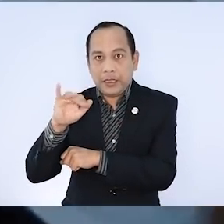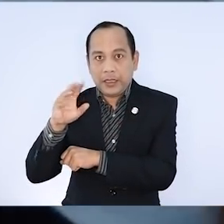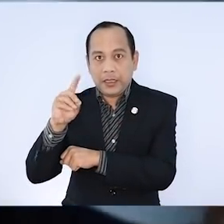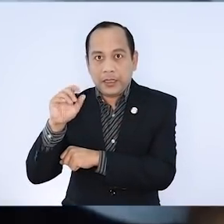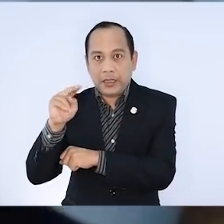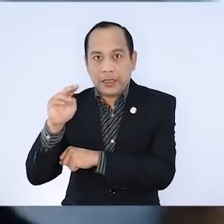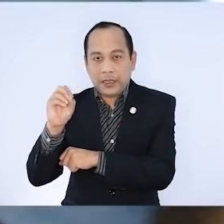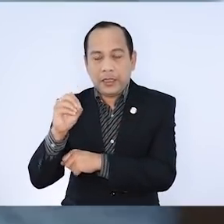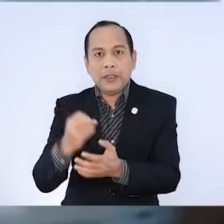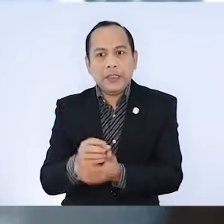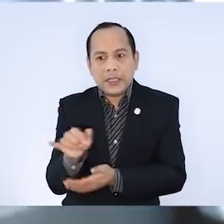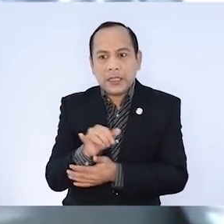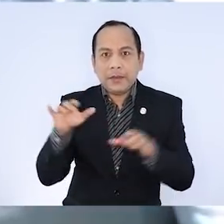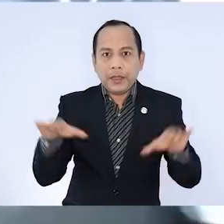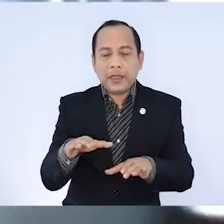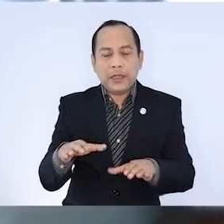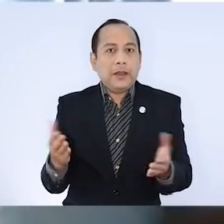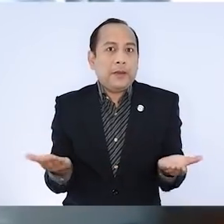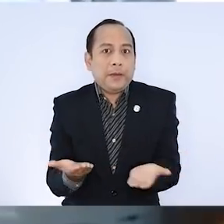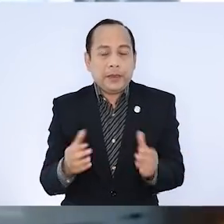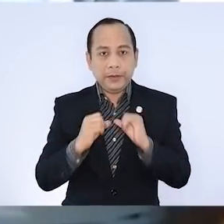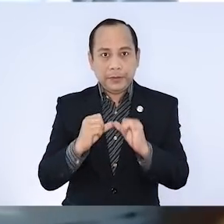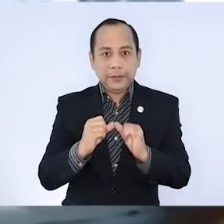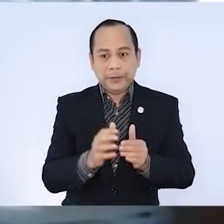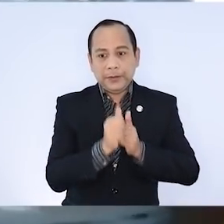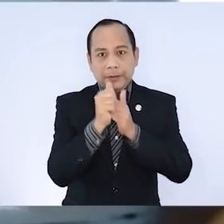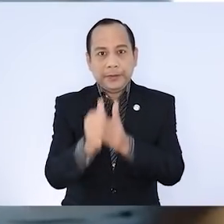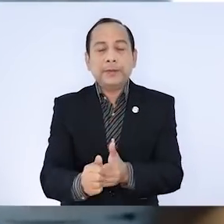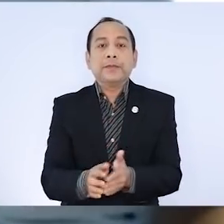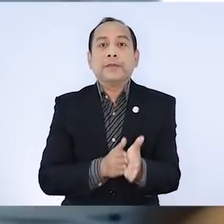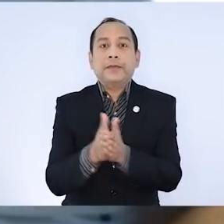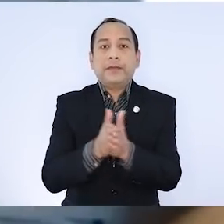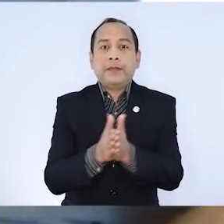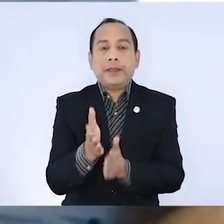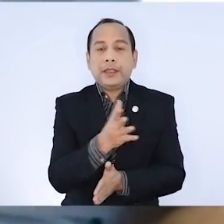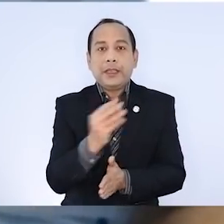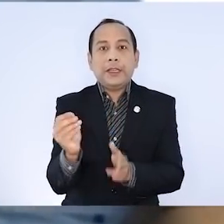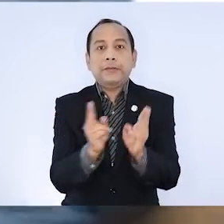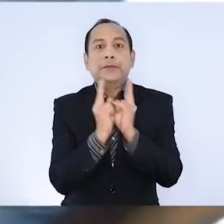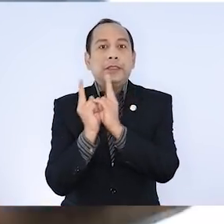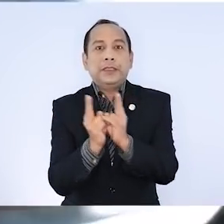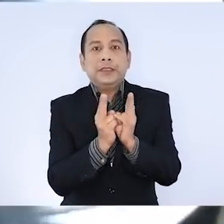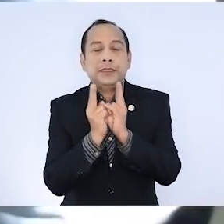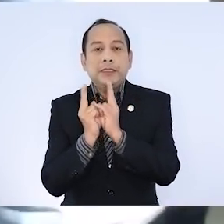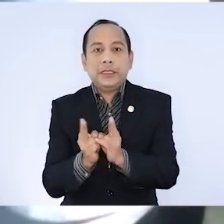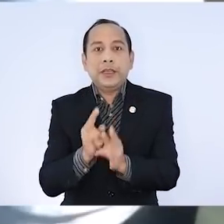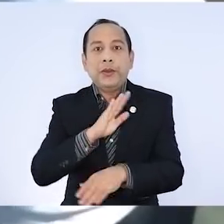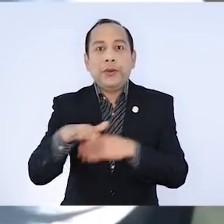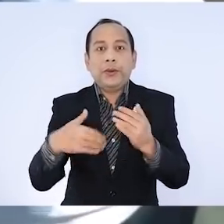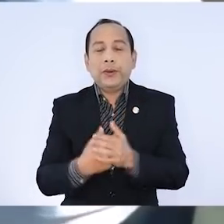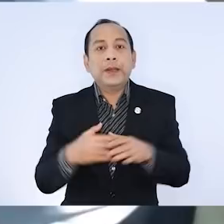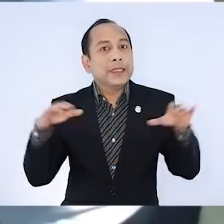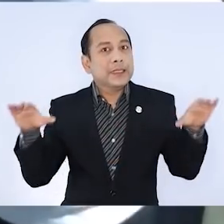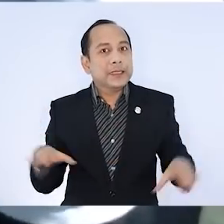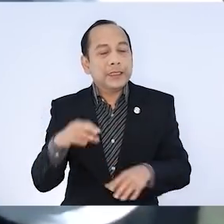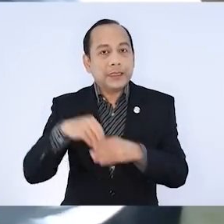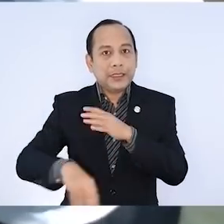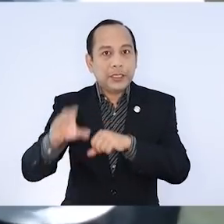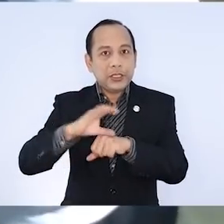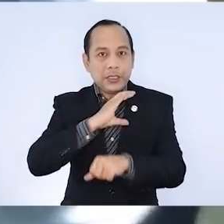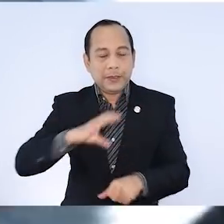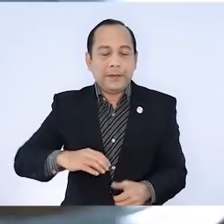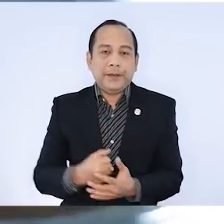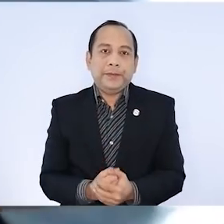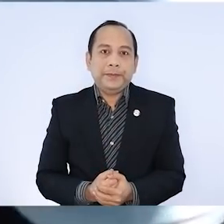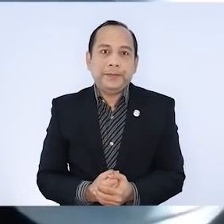ganitong mga aktibidad kung saan patuloy silang naaakay sa kasiglahan at pakikipagkaisa sa lahat ng aktibidad sa loob ng